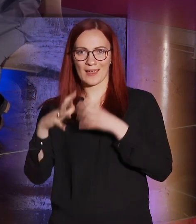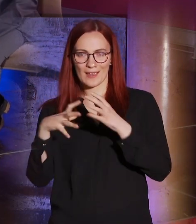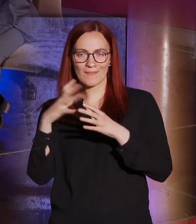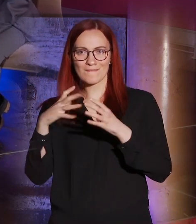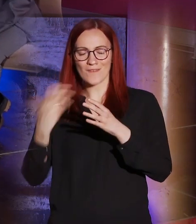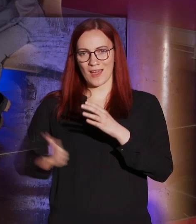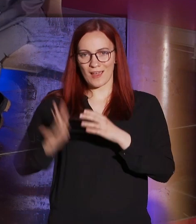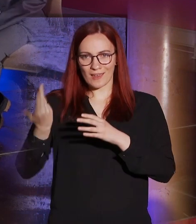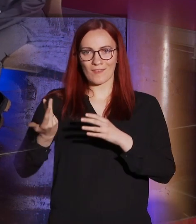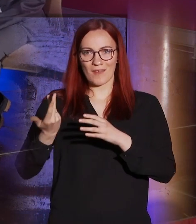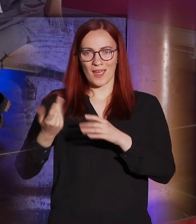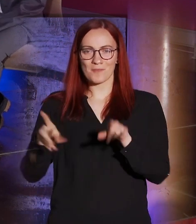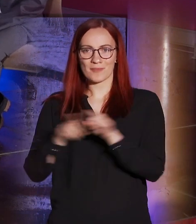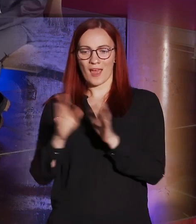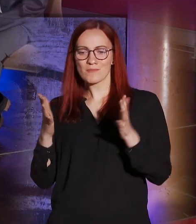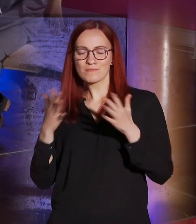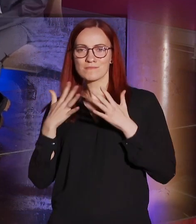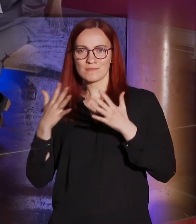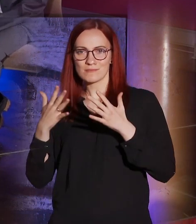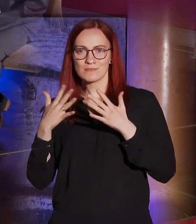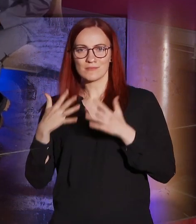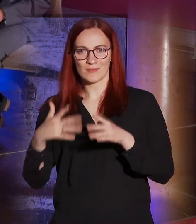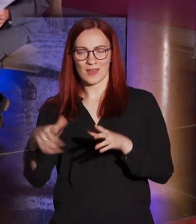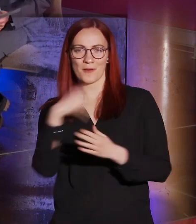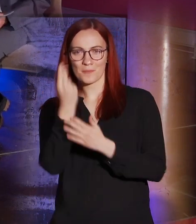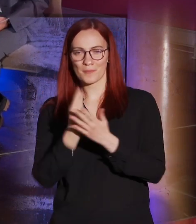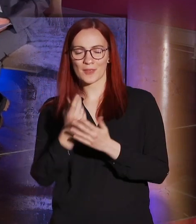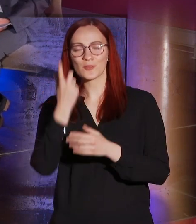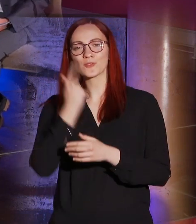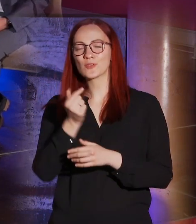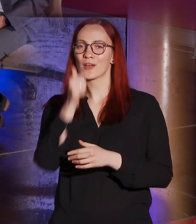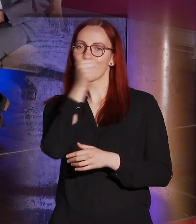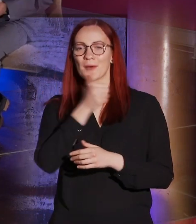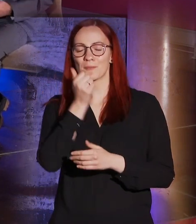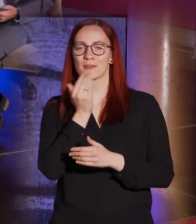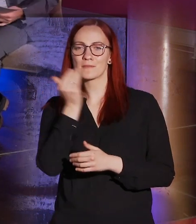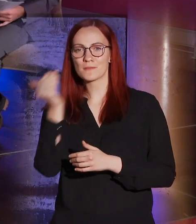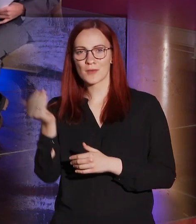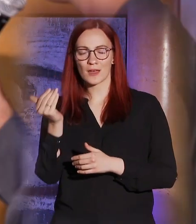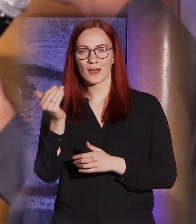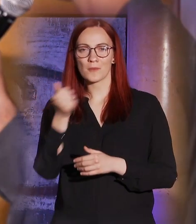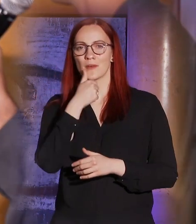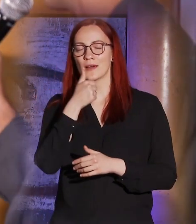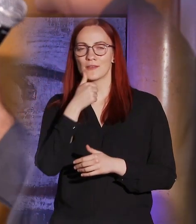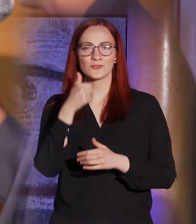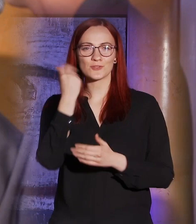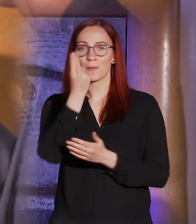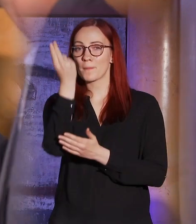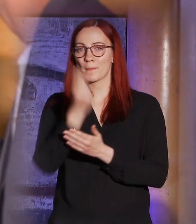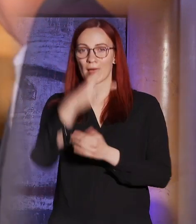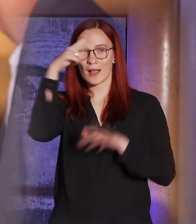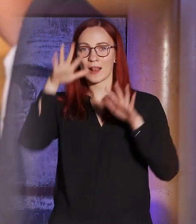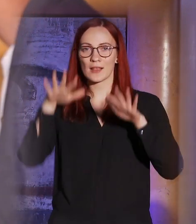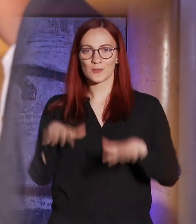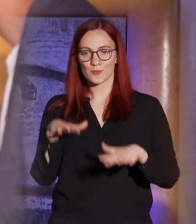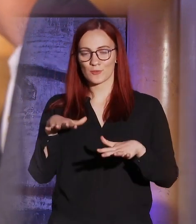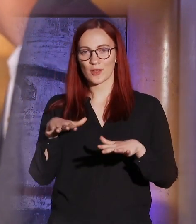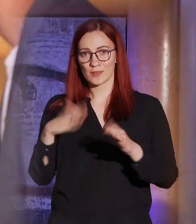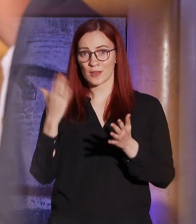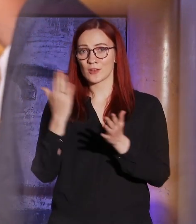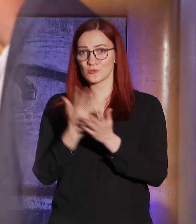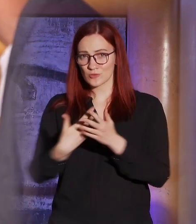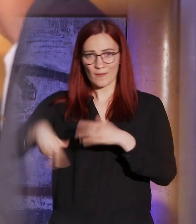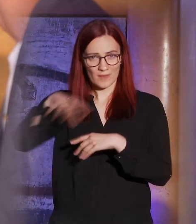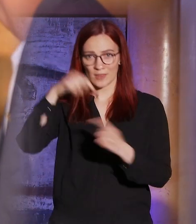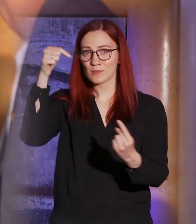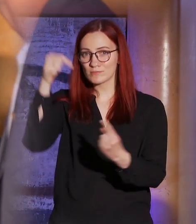kvepuojate menu. Tai aš norėčiau paklausti jūsų iš asmeninės patirties, kaip menas Lietuvoje ypač yra prieinamas